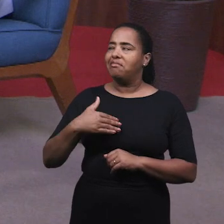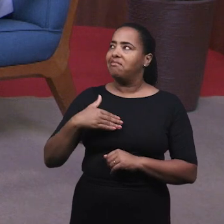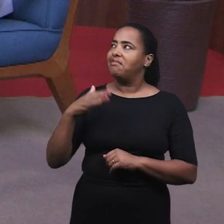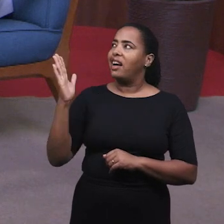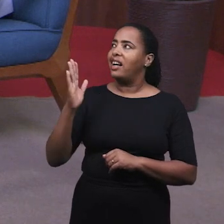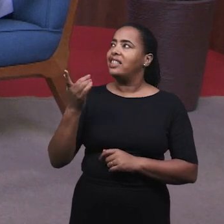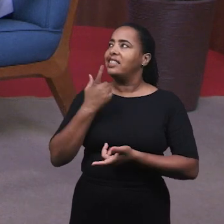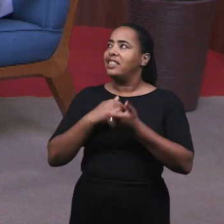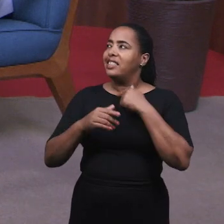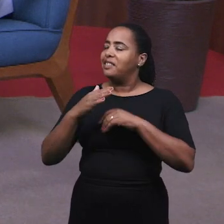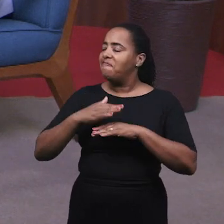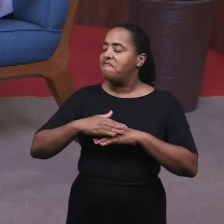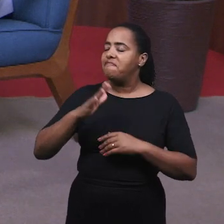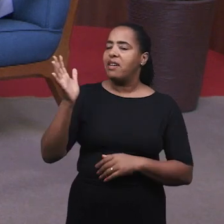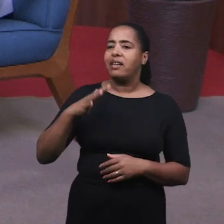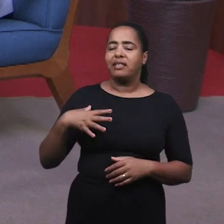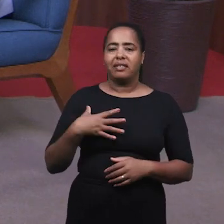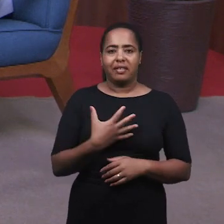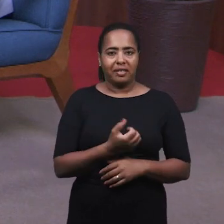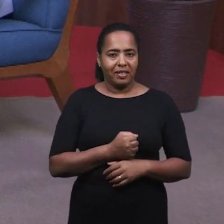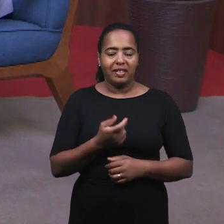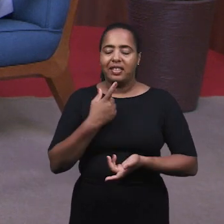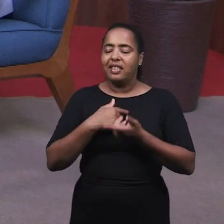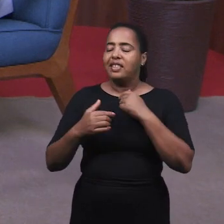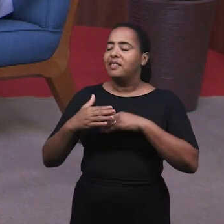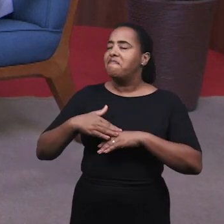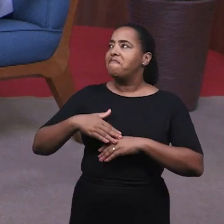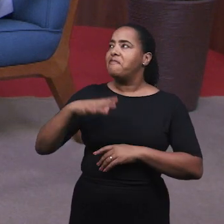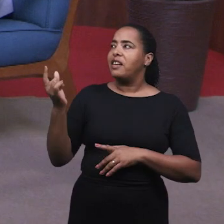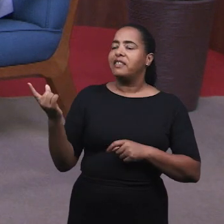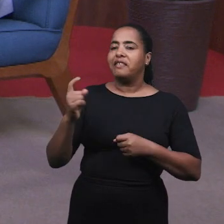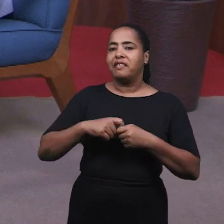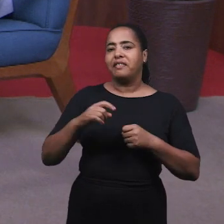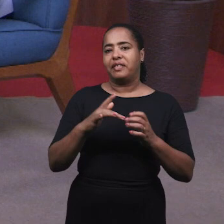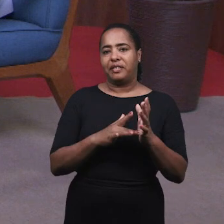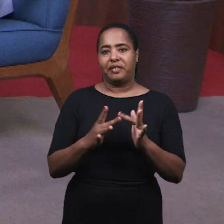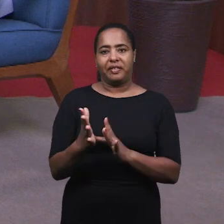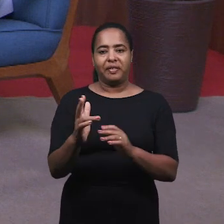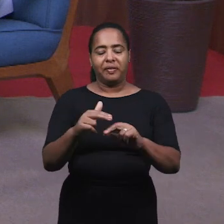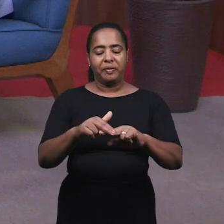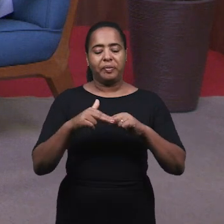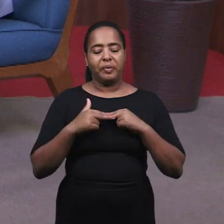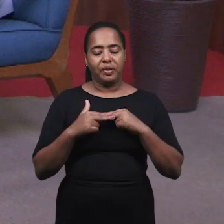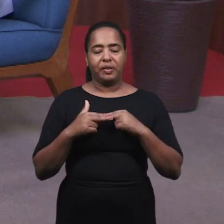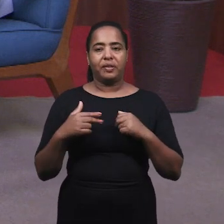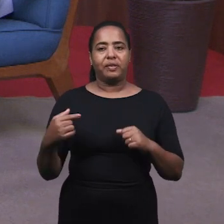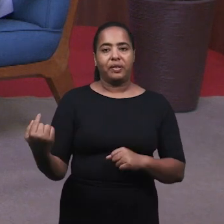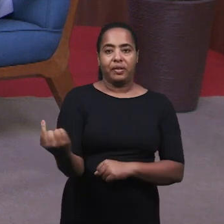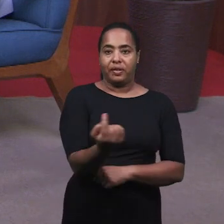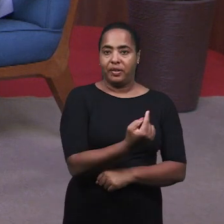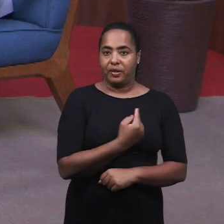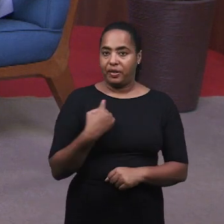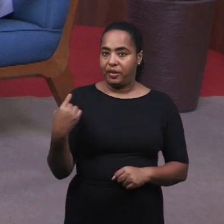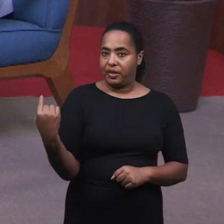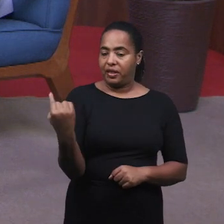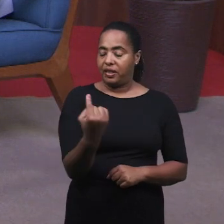l'aimons plus, nous souhaitons plus le salut, la venue de Jésus. C'est pour cela